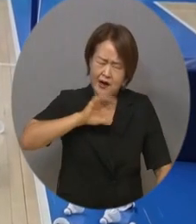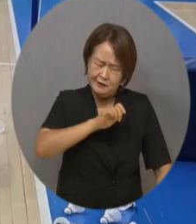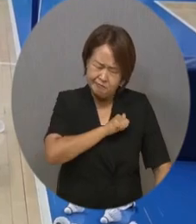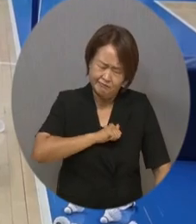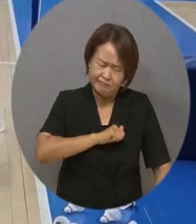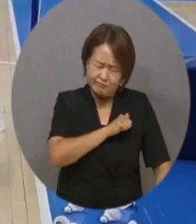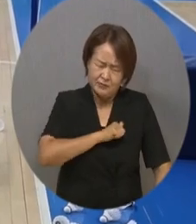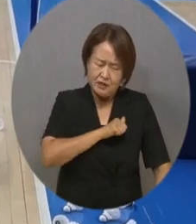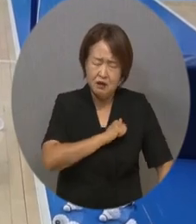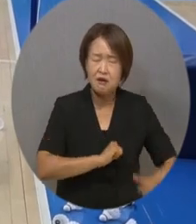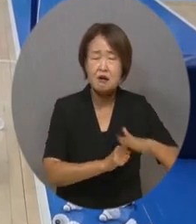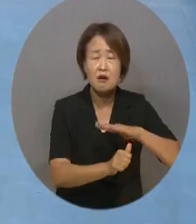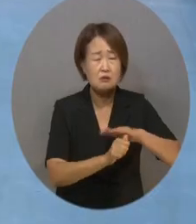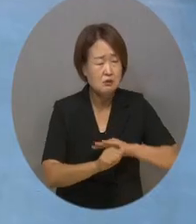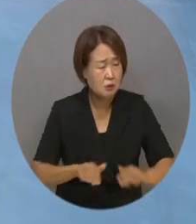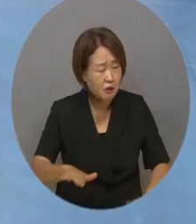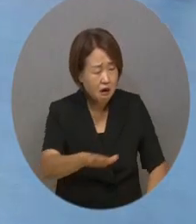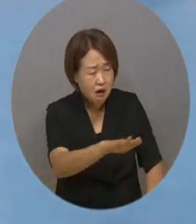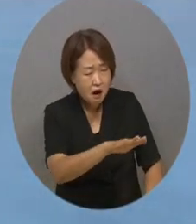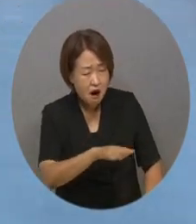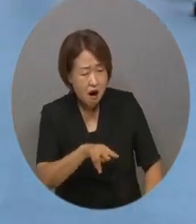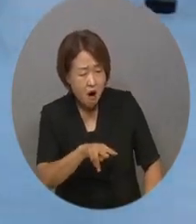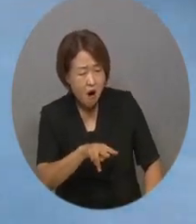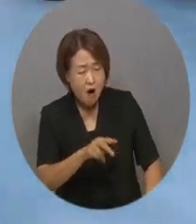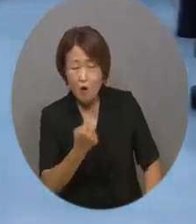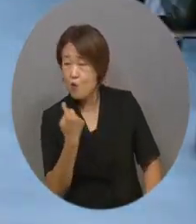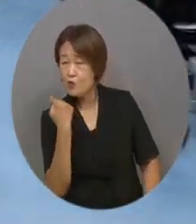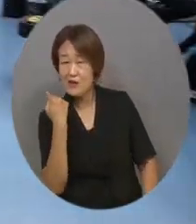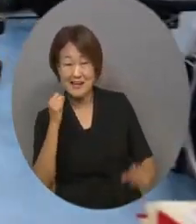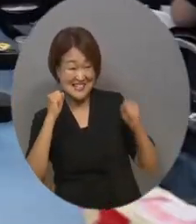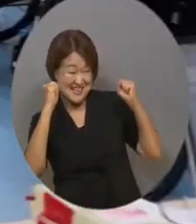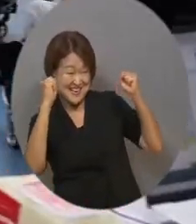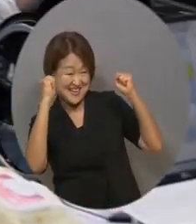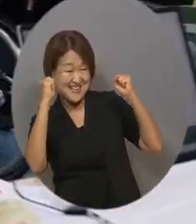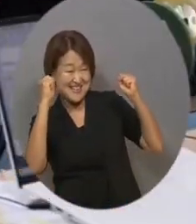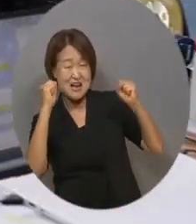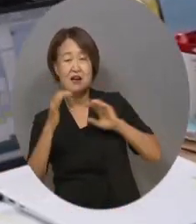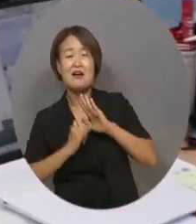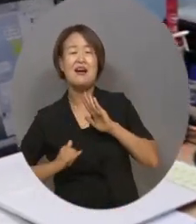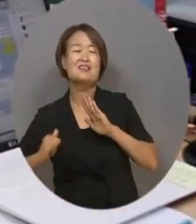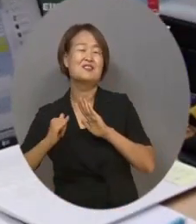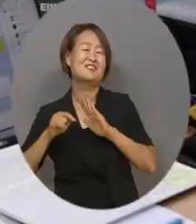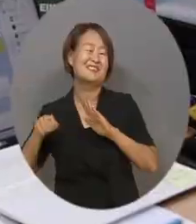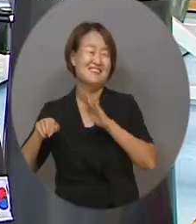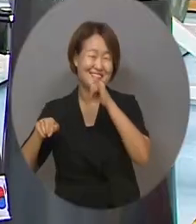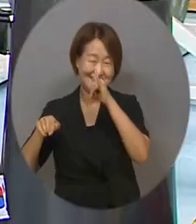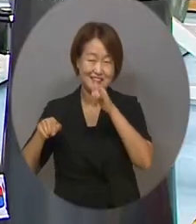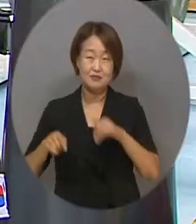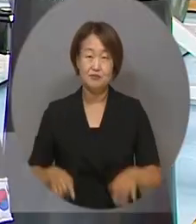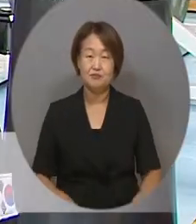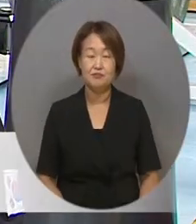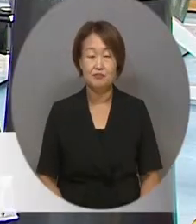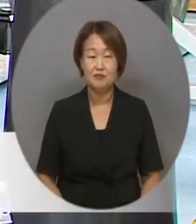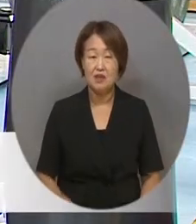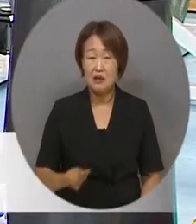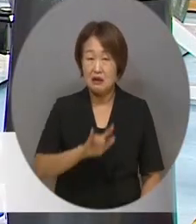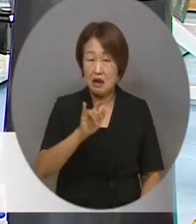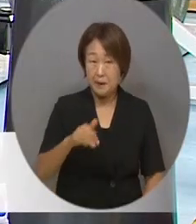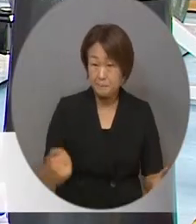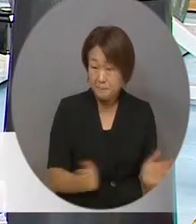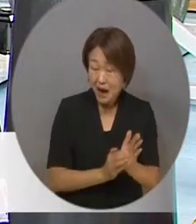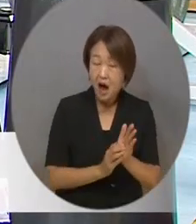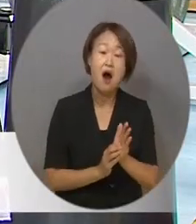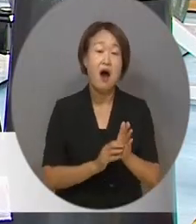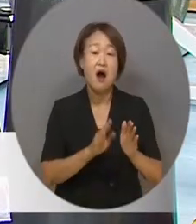견디는 우리 선수들. 그 뒤에는 응원과 격려를 아끼지 않는 가족들이 있습니다. 이제 코로나가